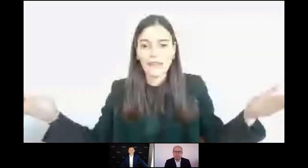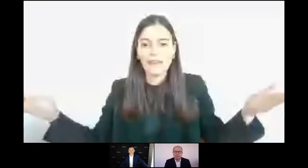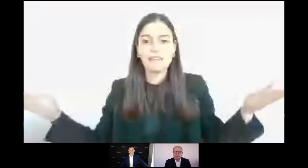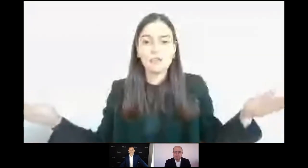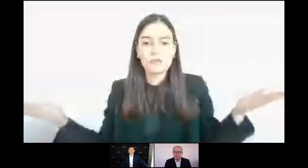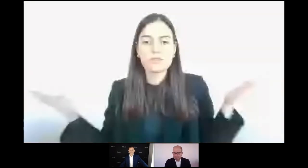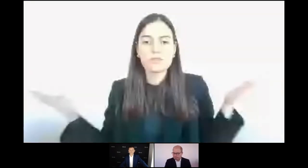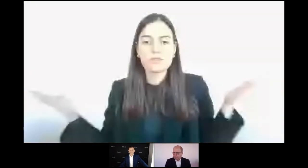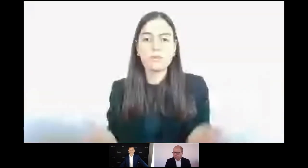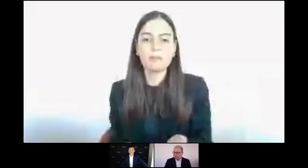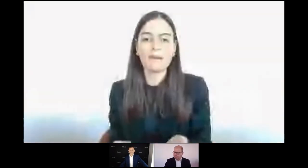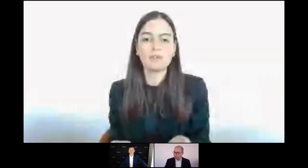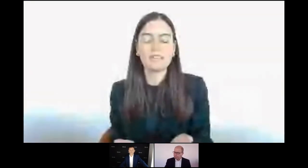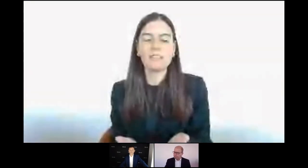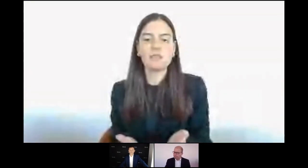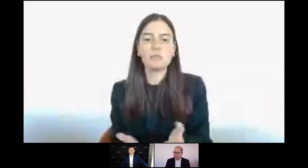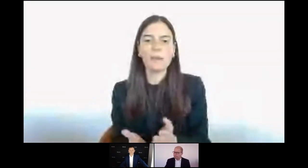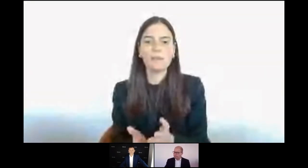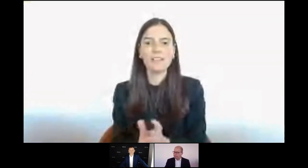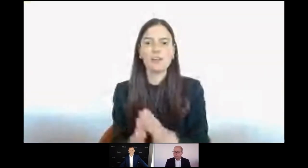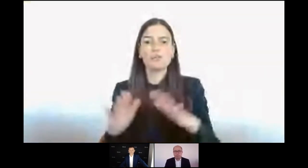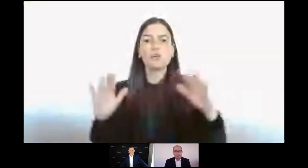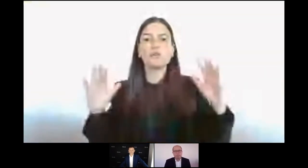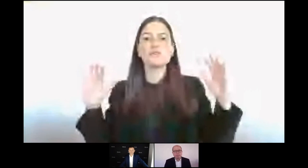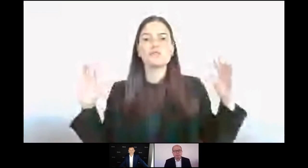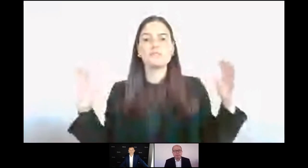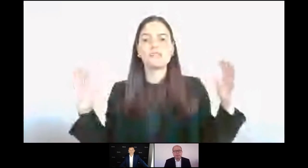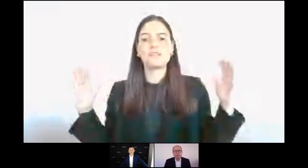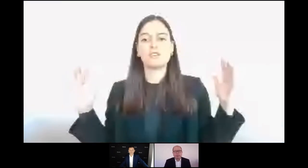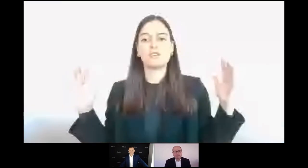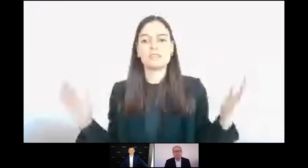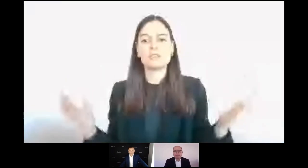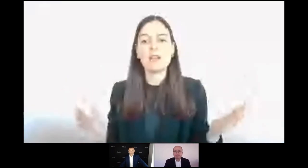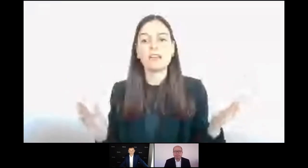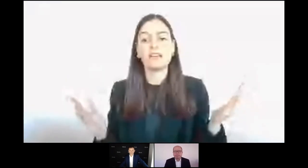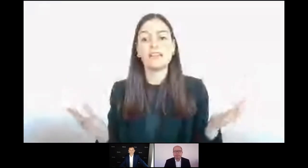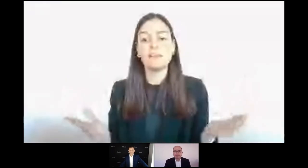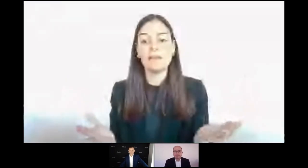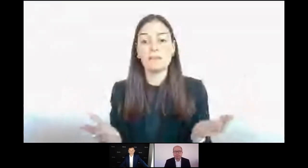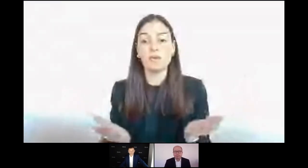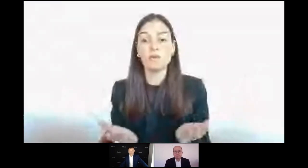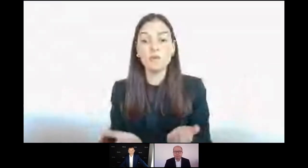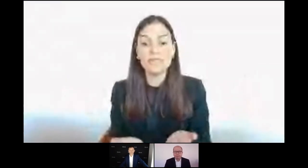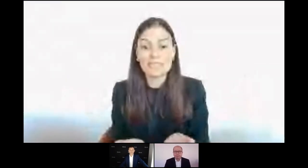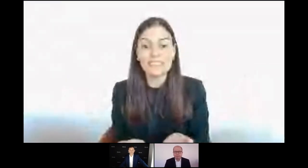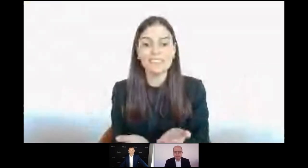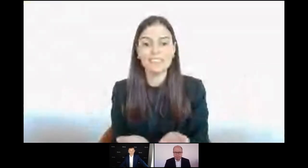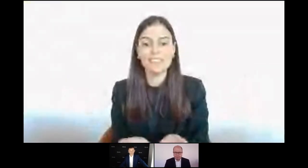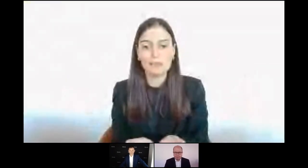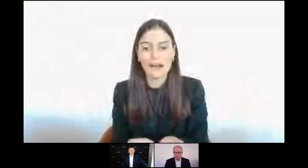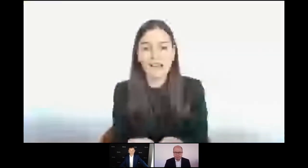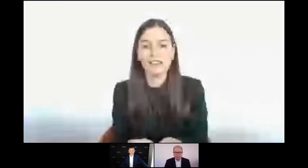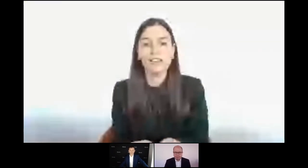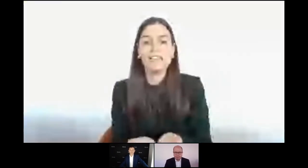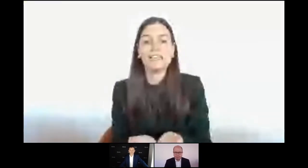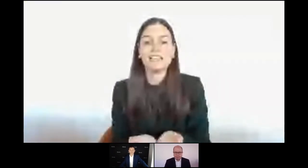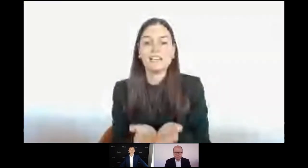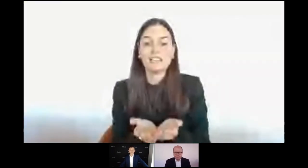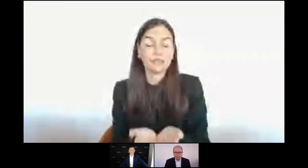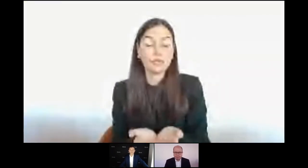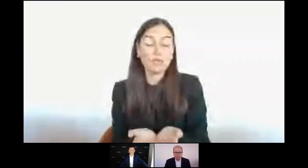éparpillée. Et donc, ce plan épargne retraite nous permet de concentrer dans un seul et même outil